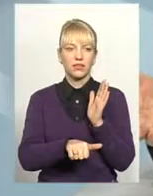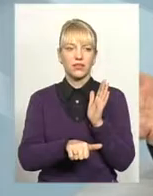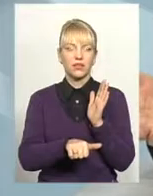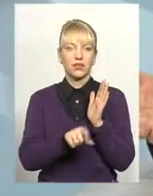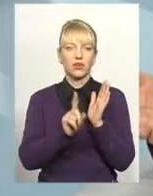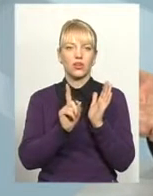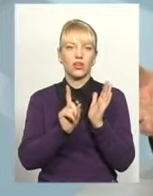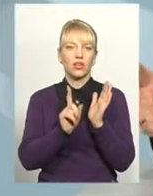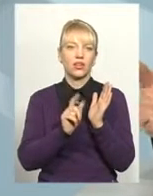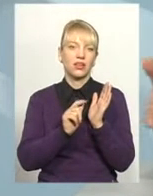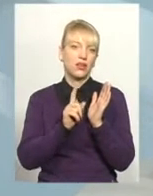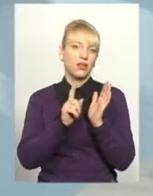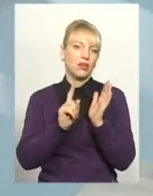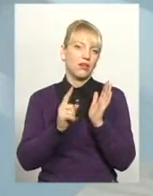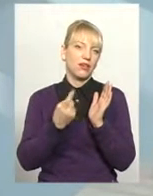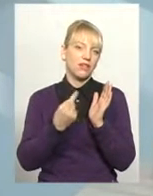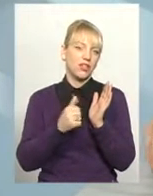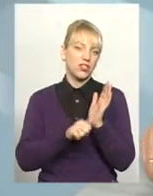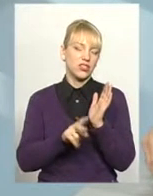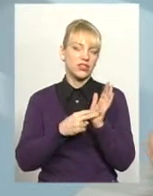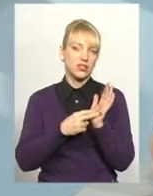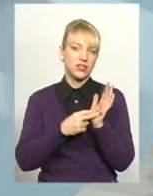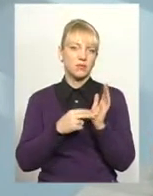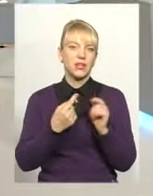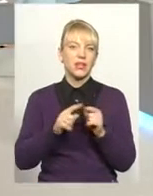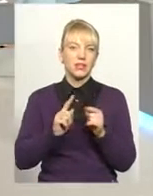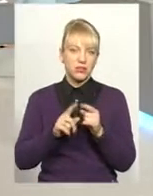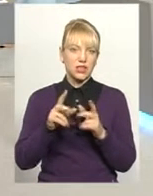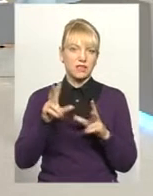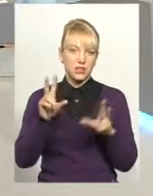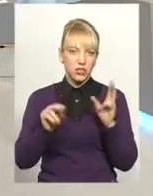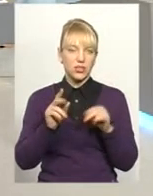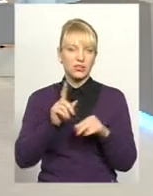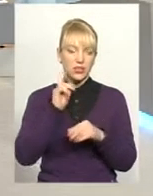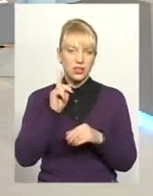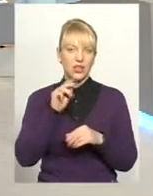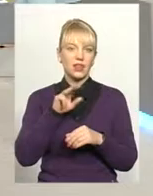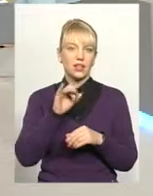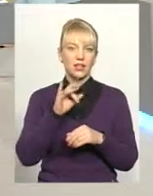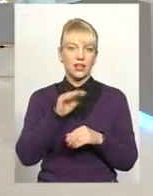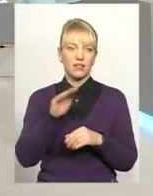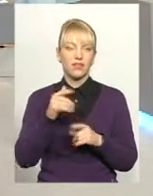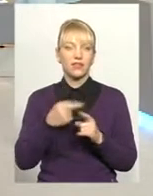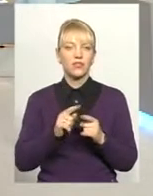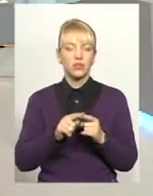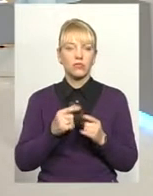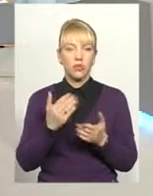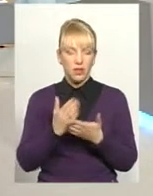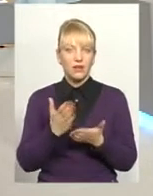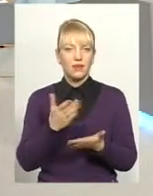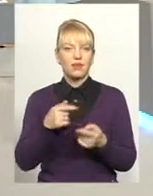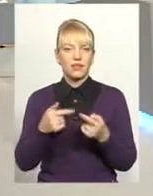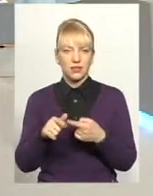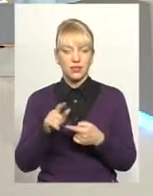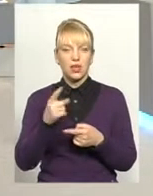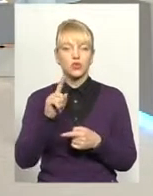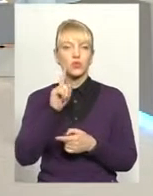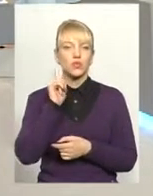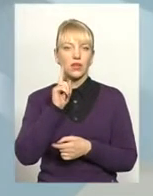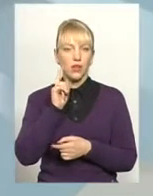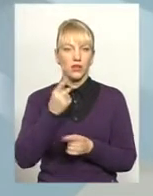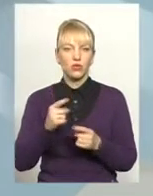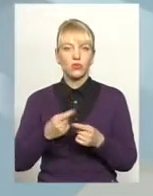61 там, 67 копійок. Це є той зелений тариф, про який говорили, оце, так? Оце різниця. Чому зелений? І ще одне. Чому зелений? Тому що